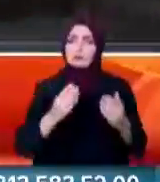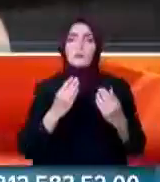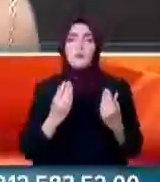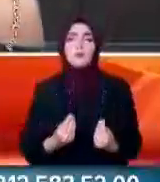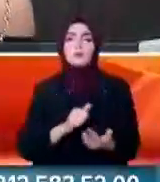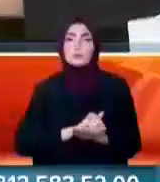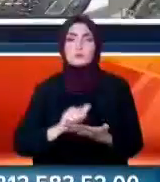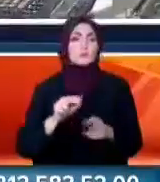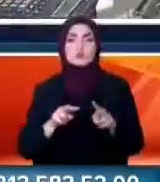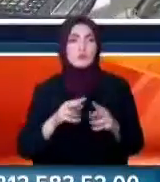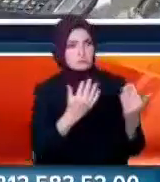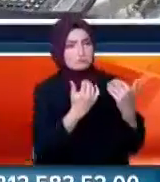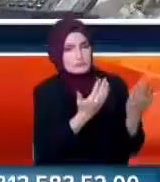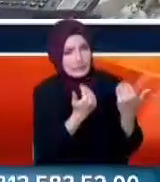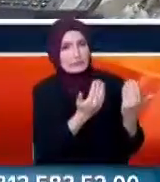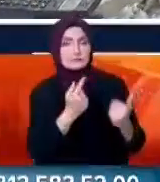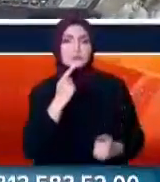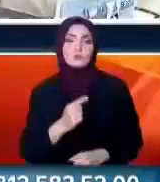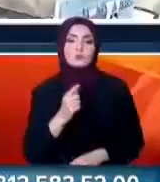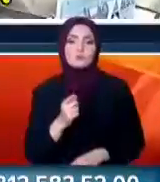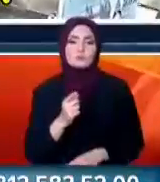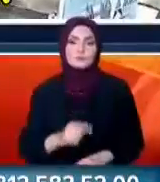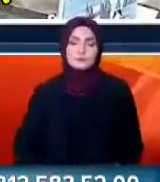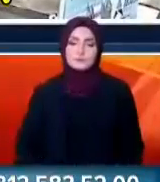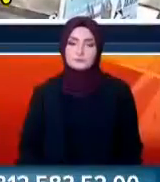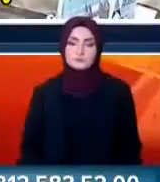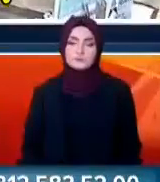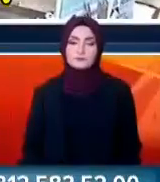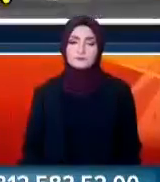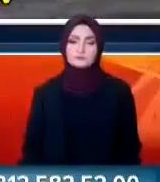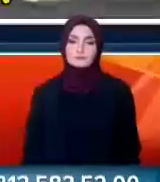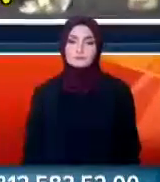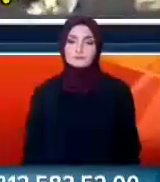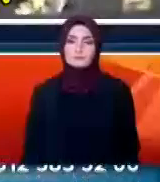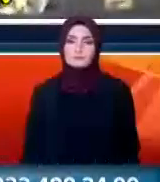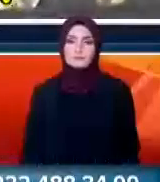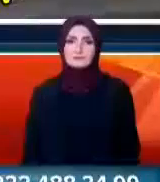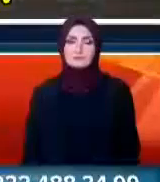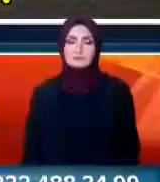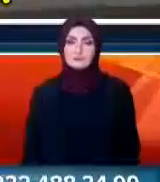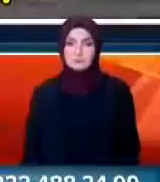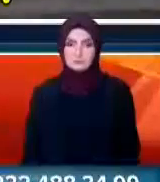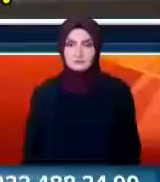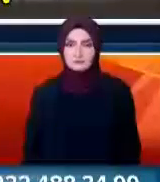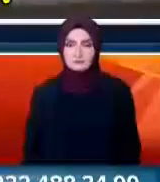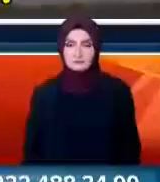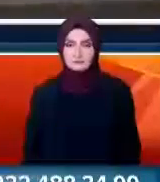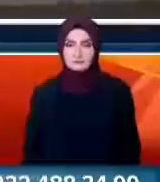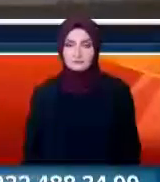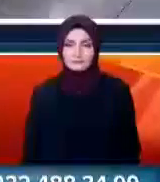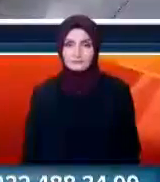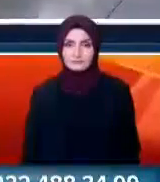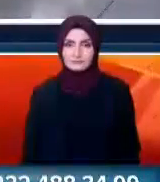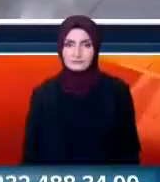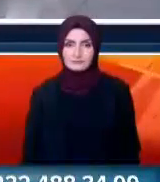Arkadaşlar Büyükçarşı'da kuyumcu bir arkadaşım vardı. Onlardan haber geldi. Büyükçarşı'nın tamamını ambulanslarla